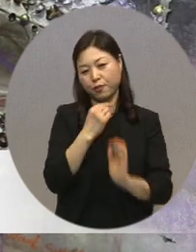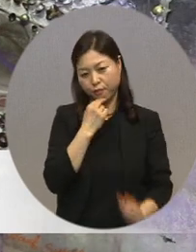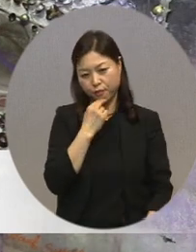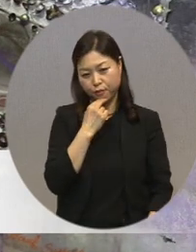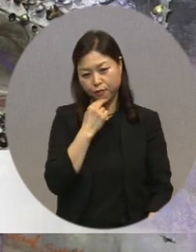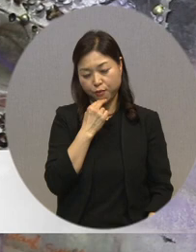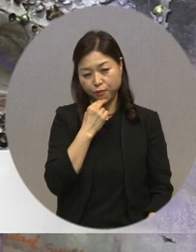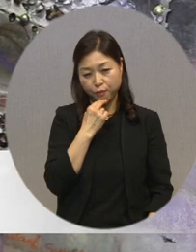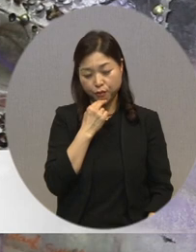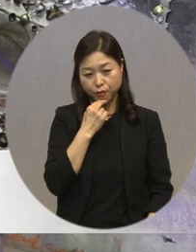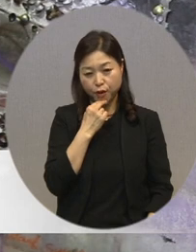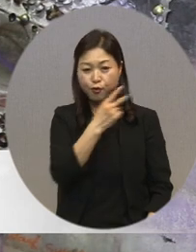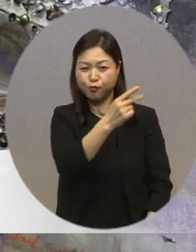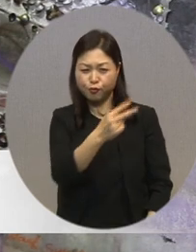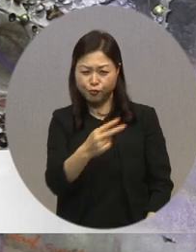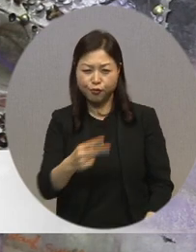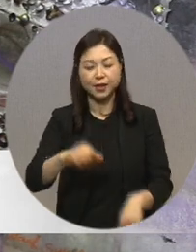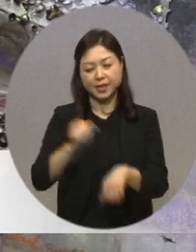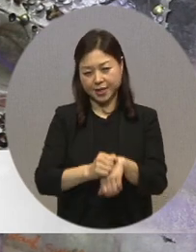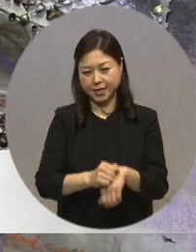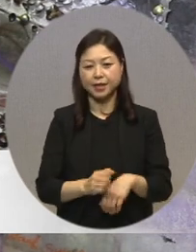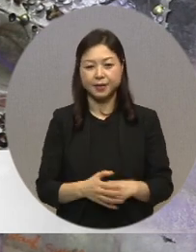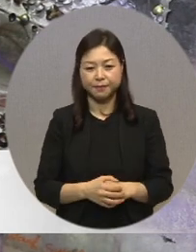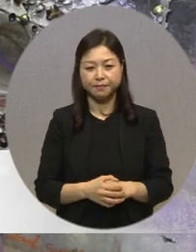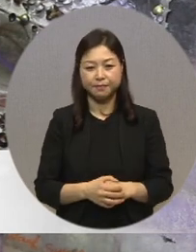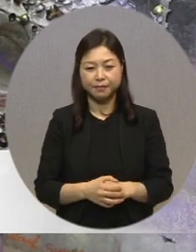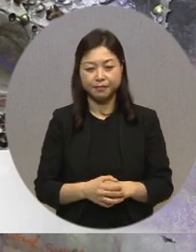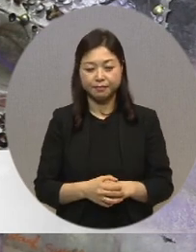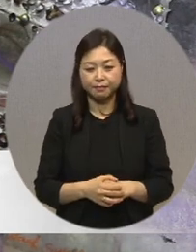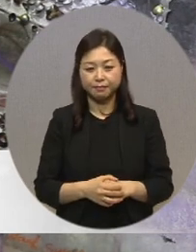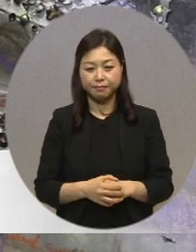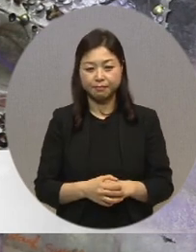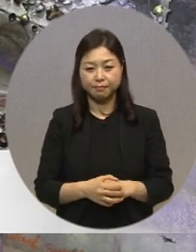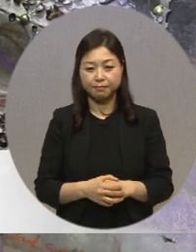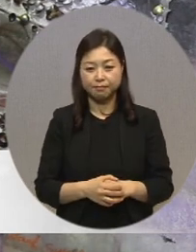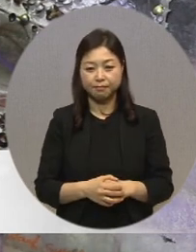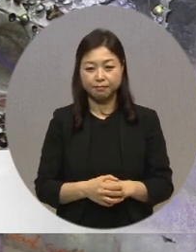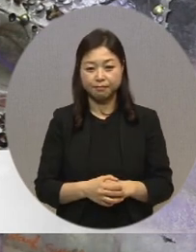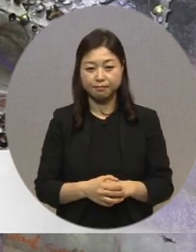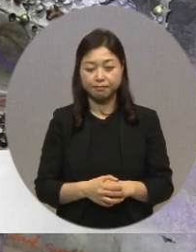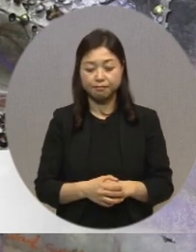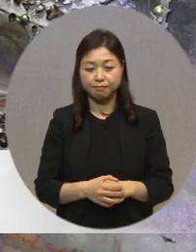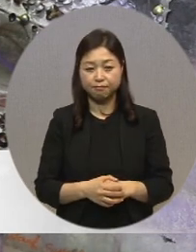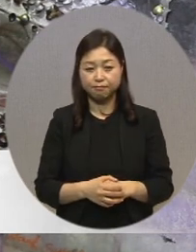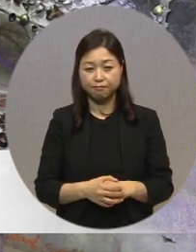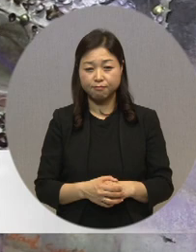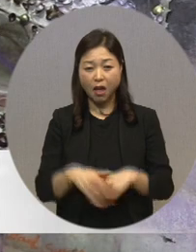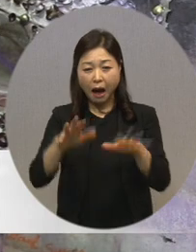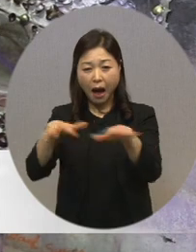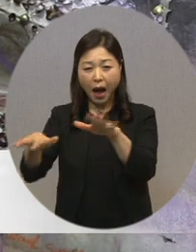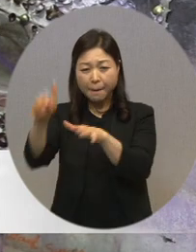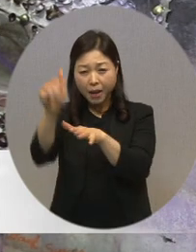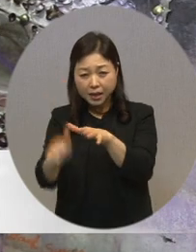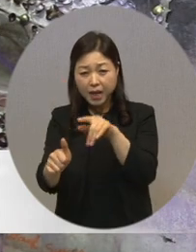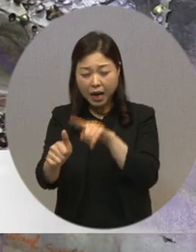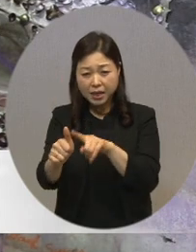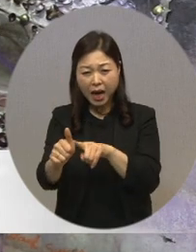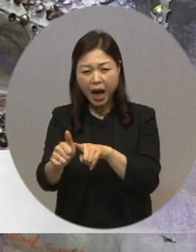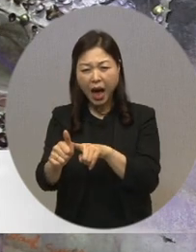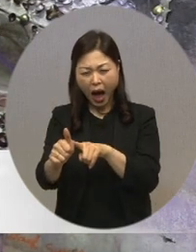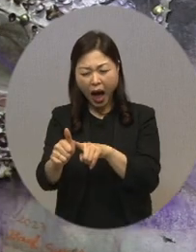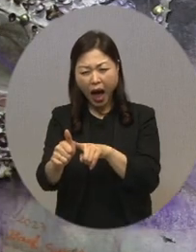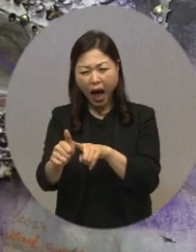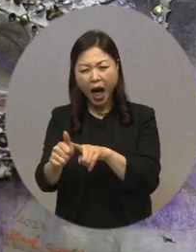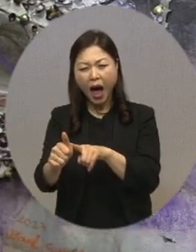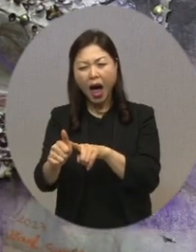그런데 수영을 잘 하는 아이예요. 그래서 그 물에 빠져가지고 살려달라고 하는 아이를